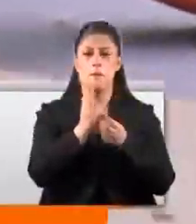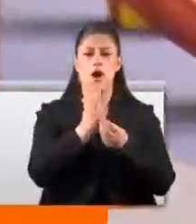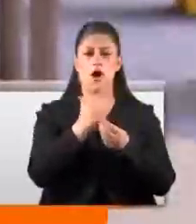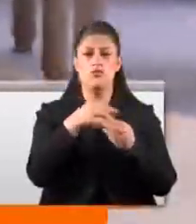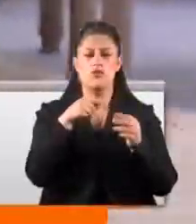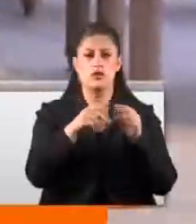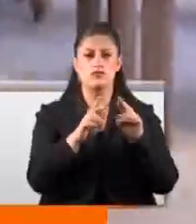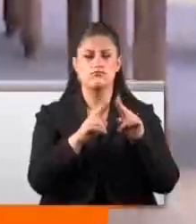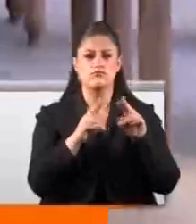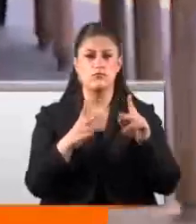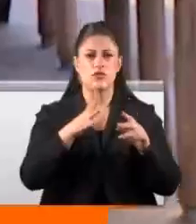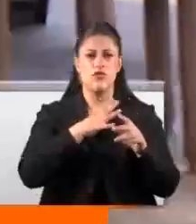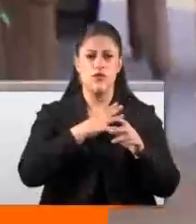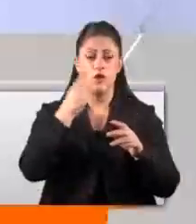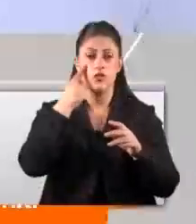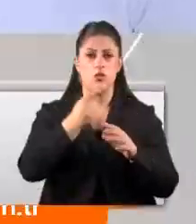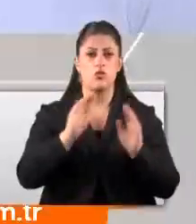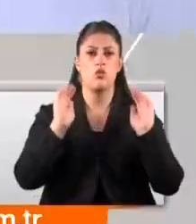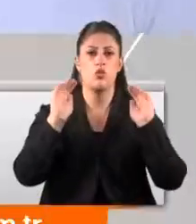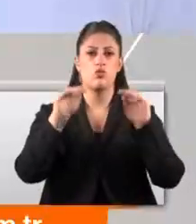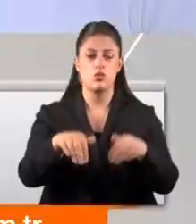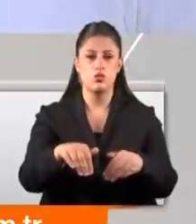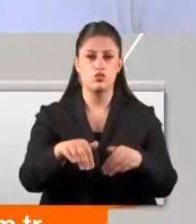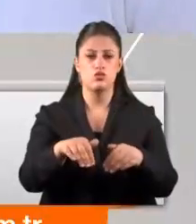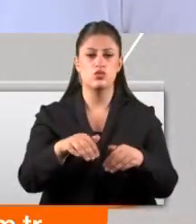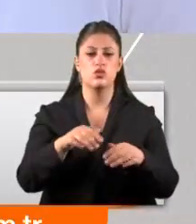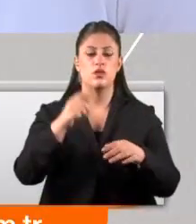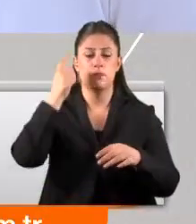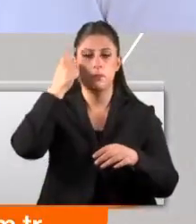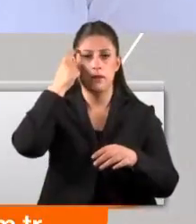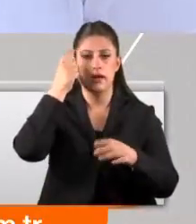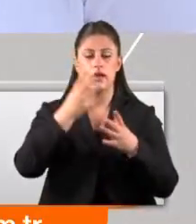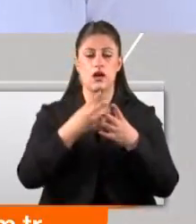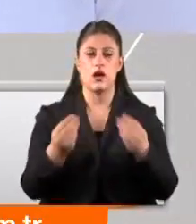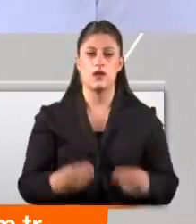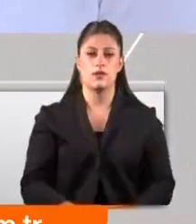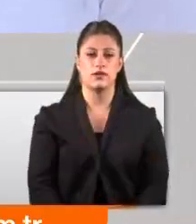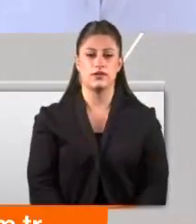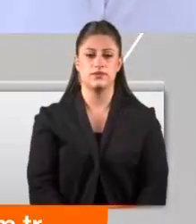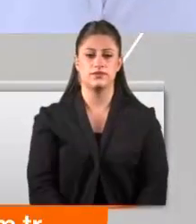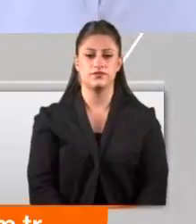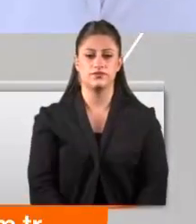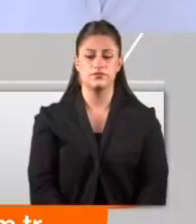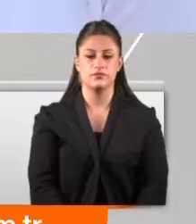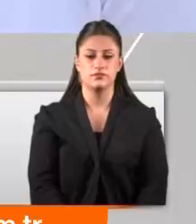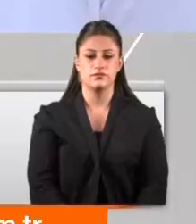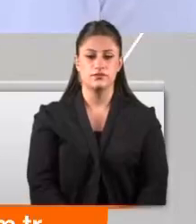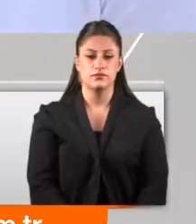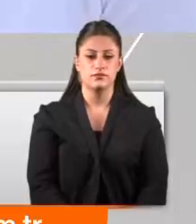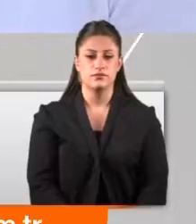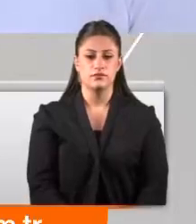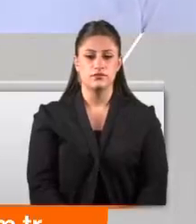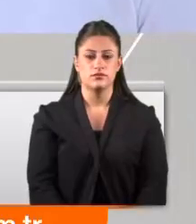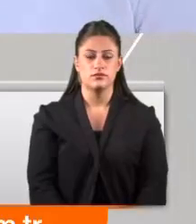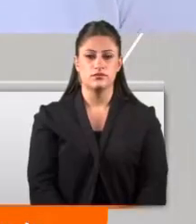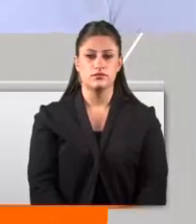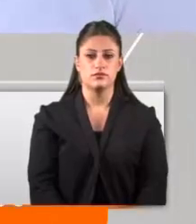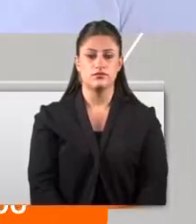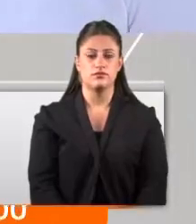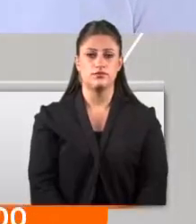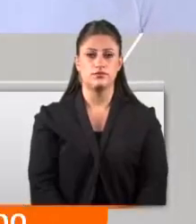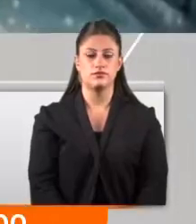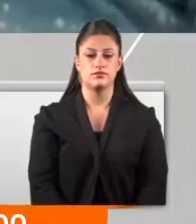yere düştü, ağır yaralandı. Bilinci yani gittik gibiydi. Korkuyla beraber konuşamıyordu zaten. Ben